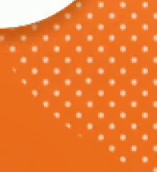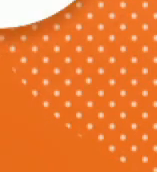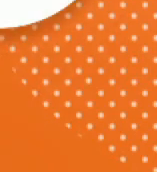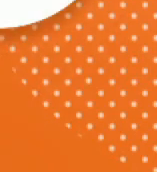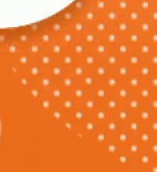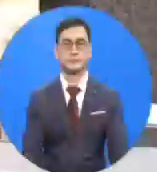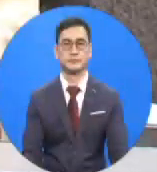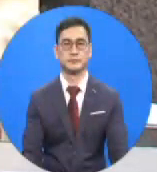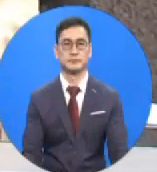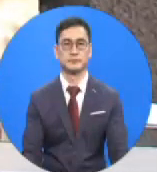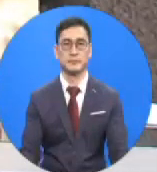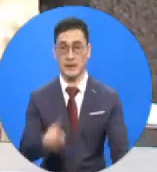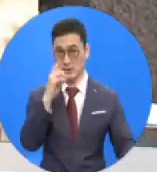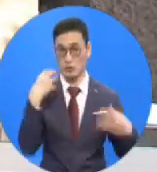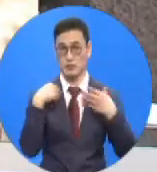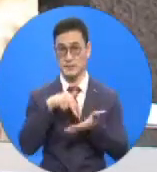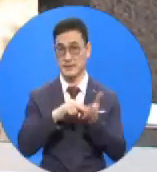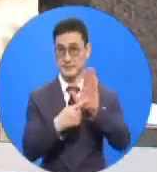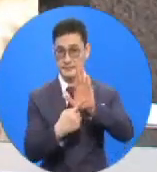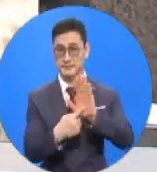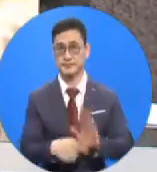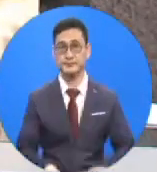정부의 입장을 들어보시죠